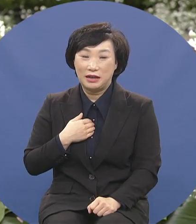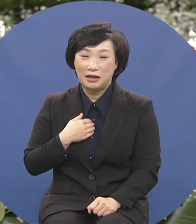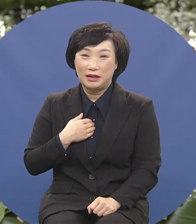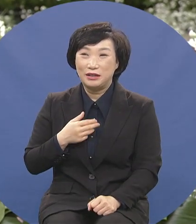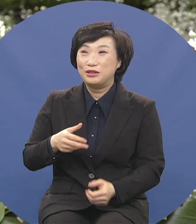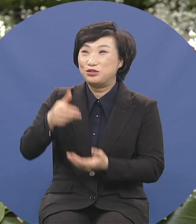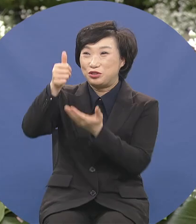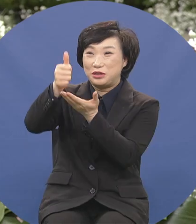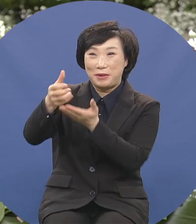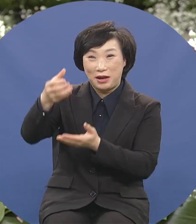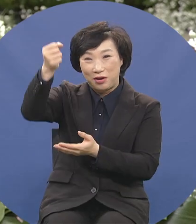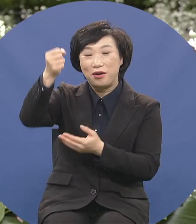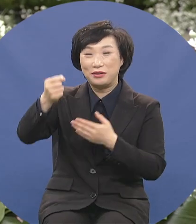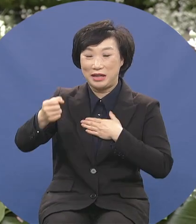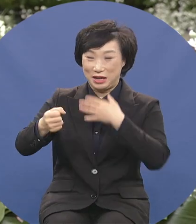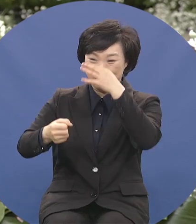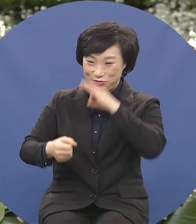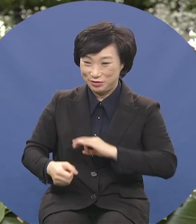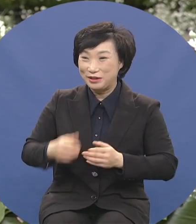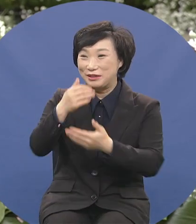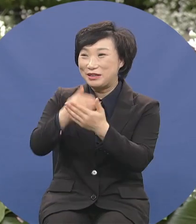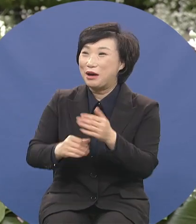주님 것을 유익으로